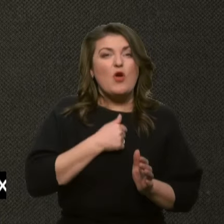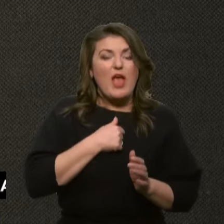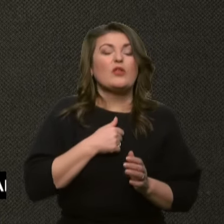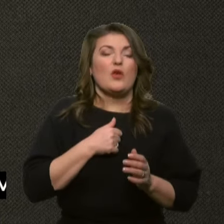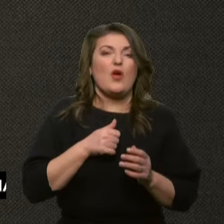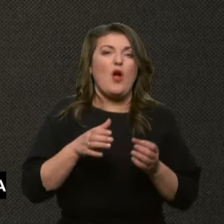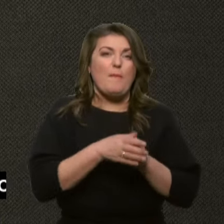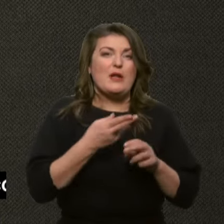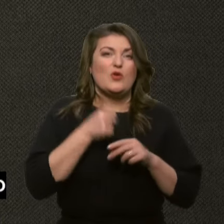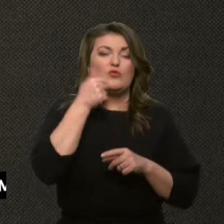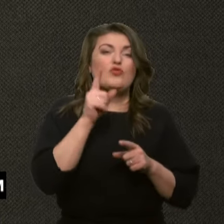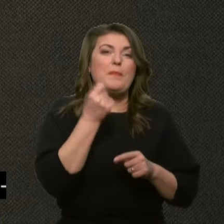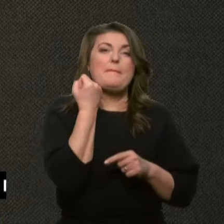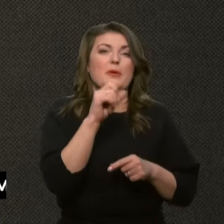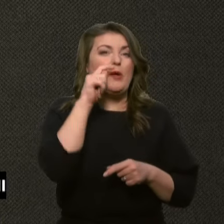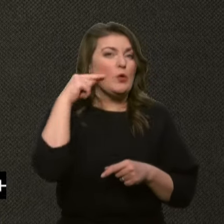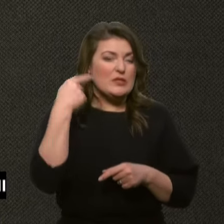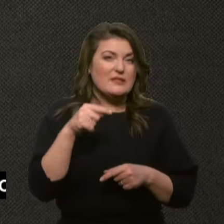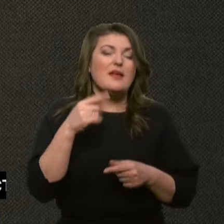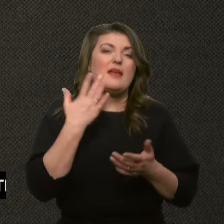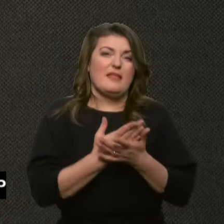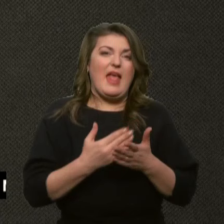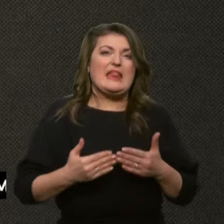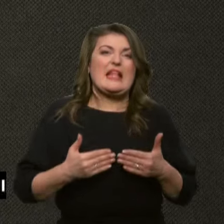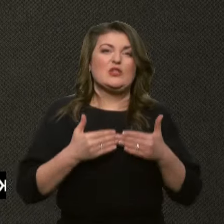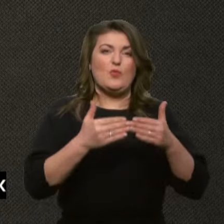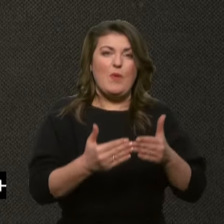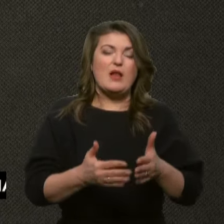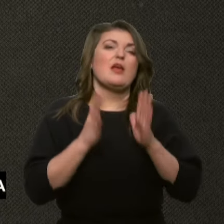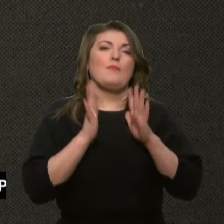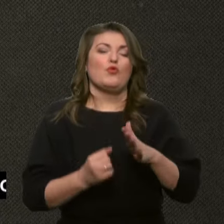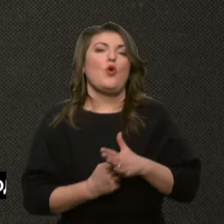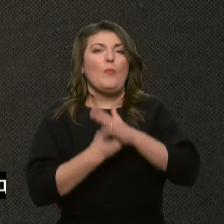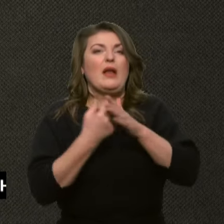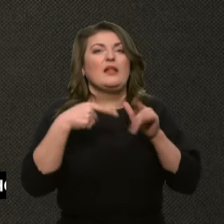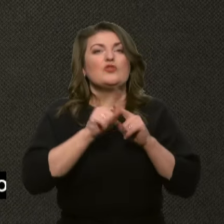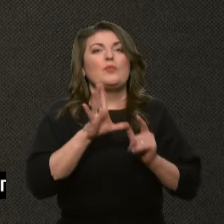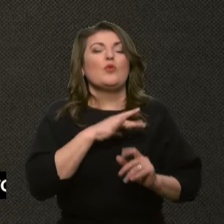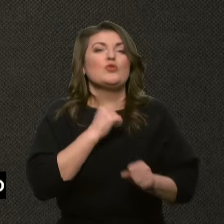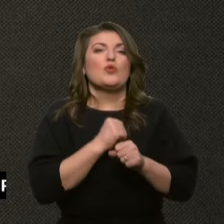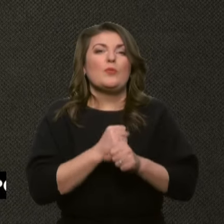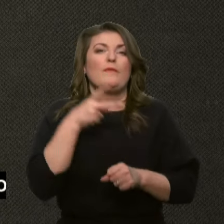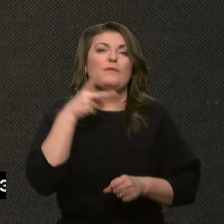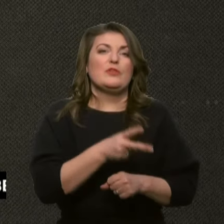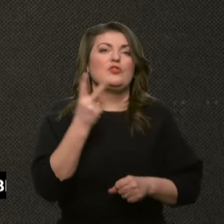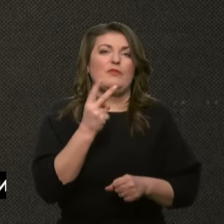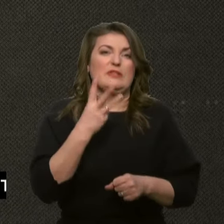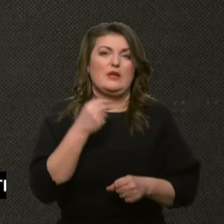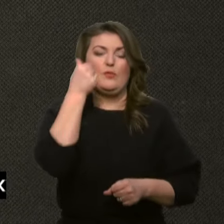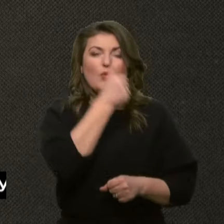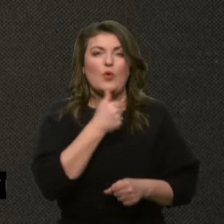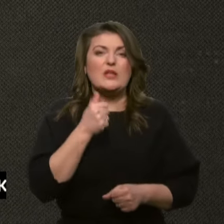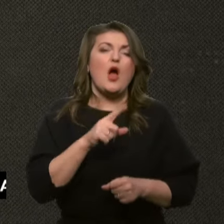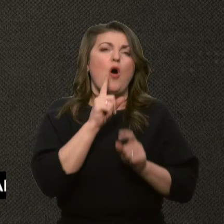цього року, щоб перемогти Росію, є наступальною та буде опиратися на те, що було зроблено у 2023